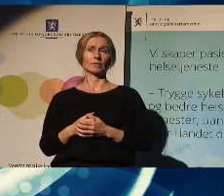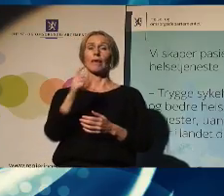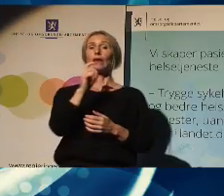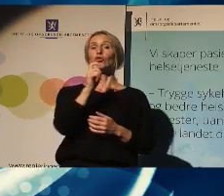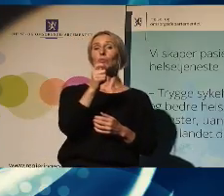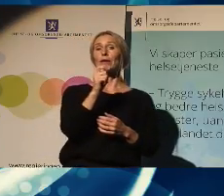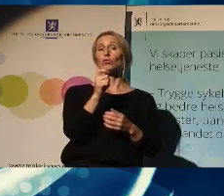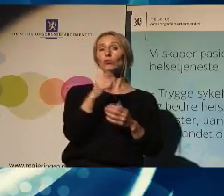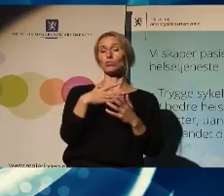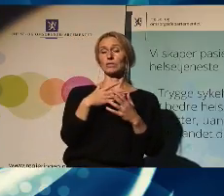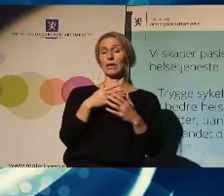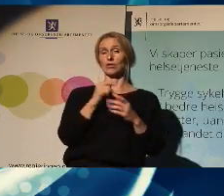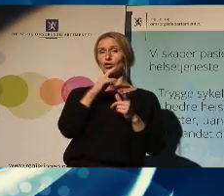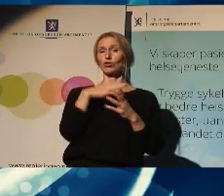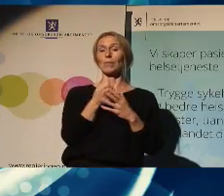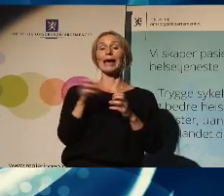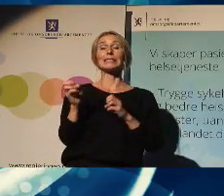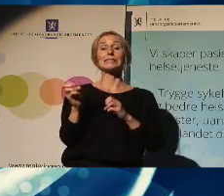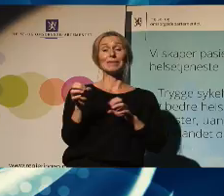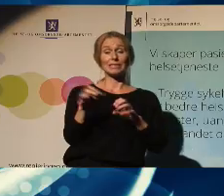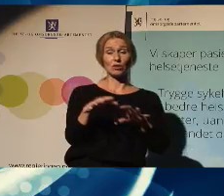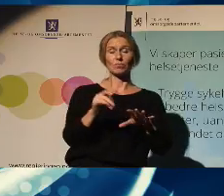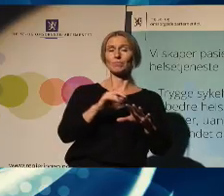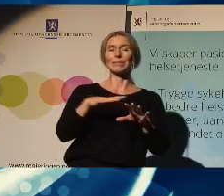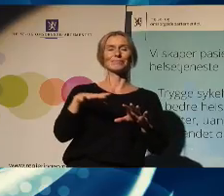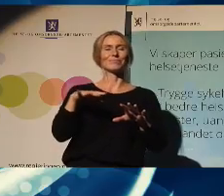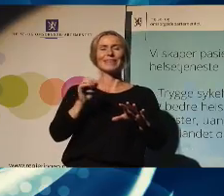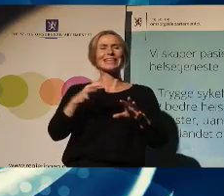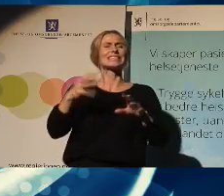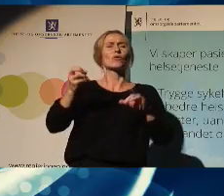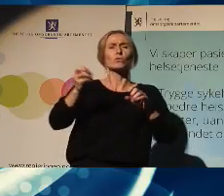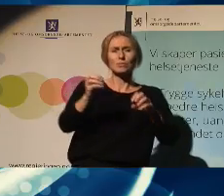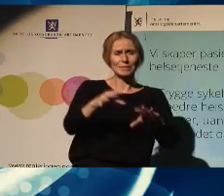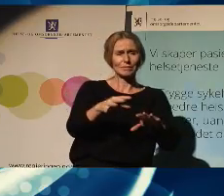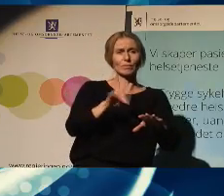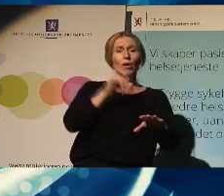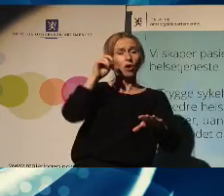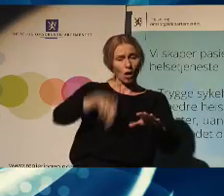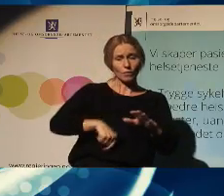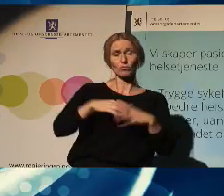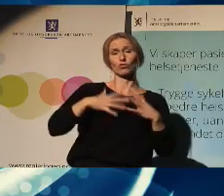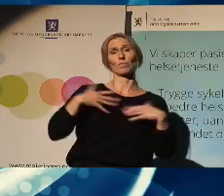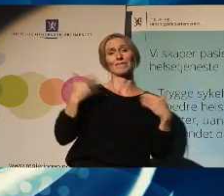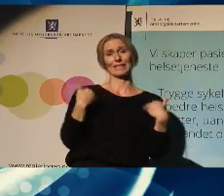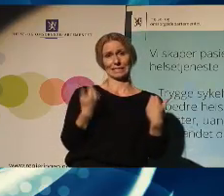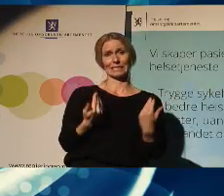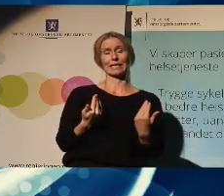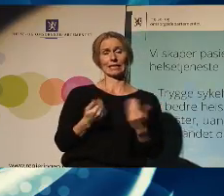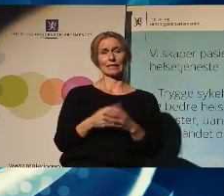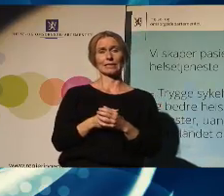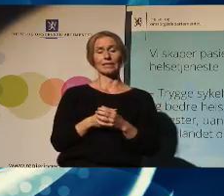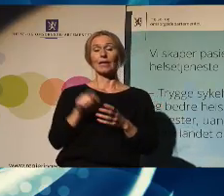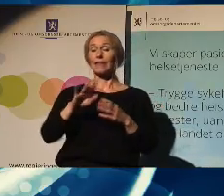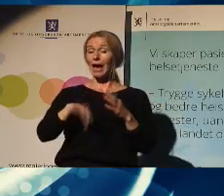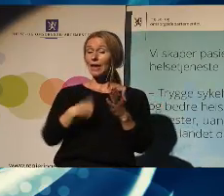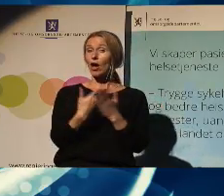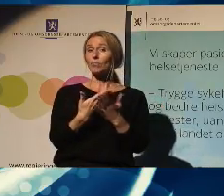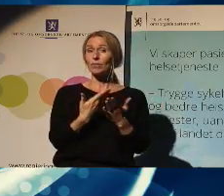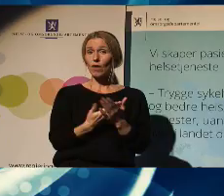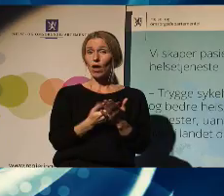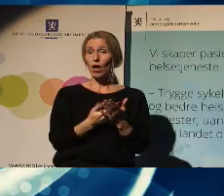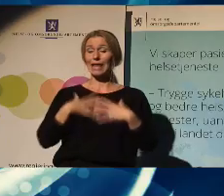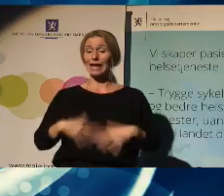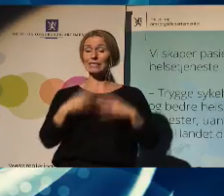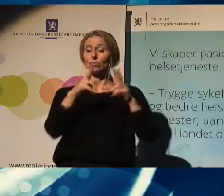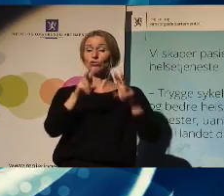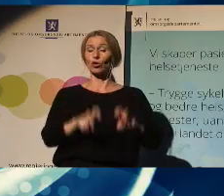Tuberkulose smittsomt, men ikke så smittsomt, og man kan bli frisk av det. Det også anbefalt